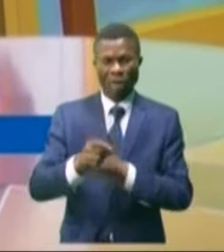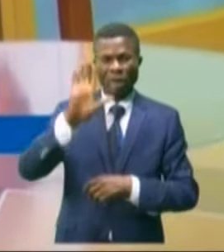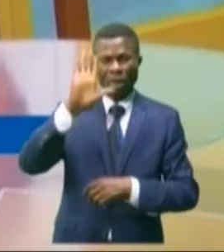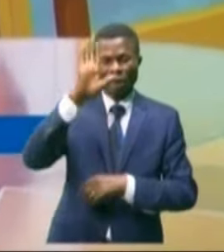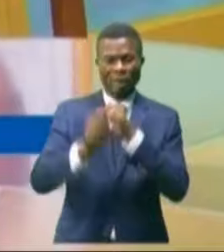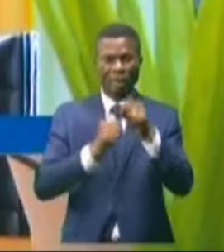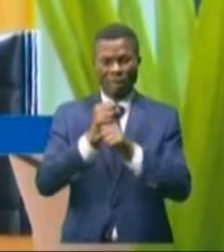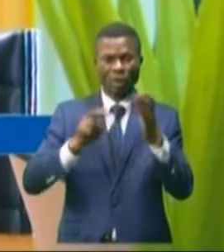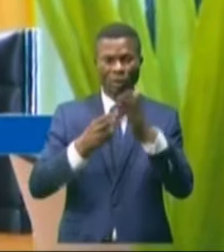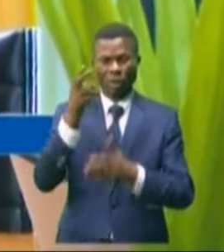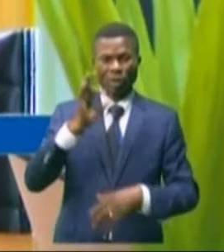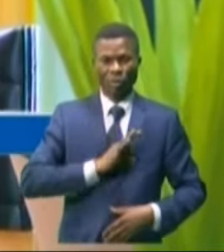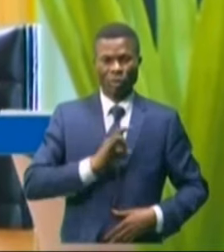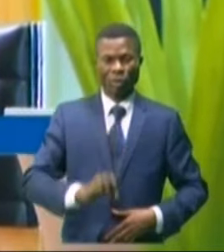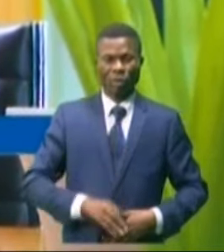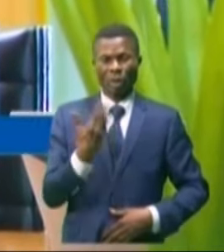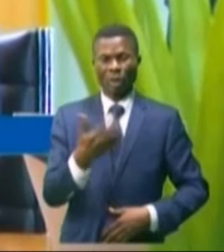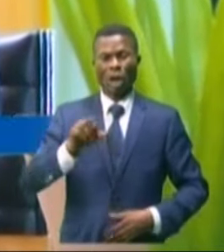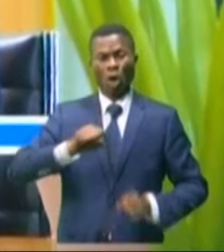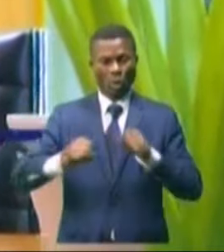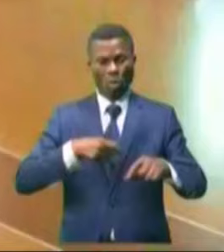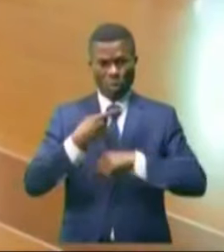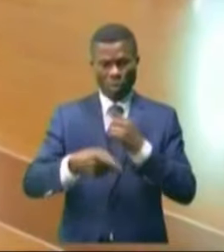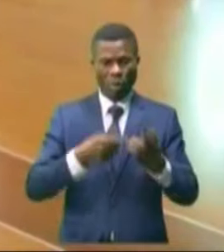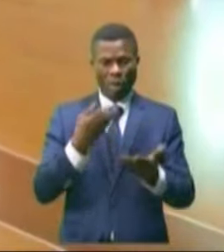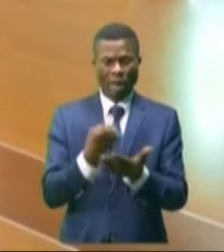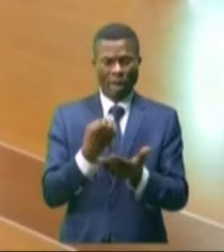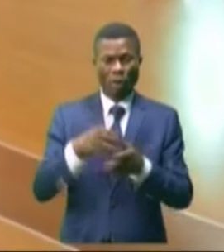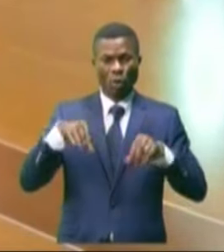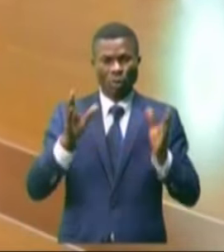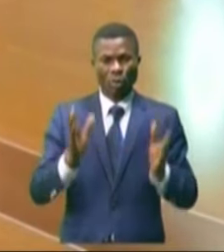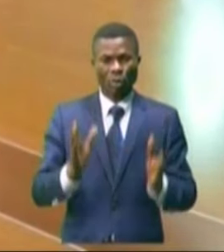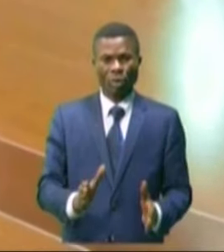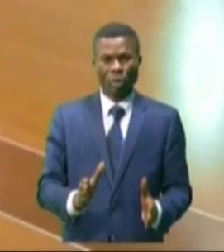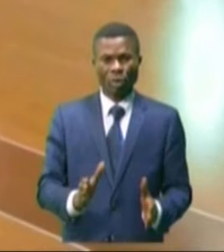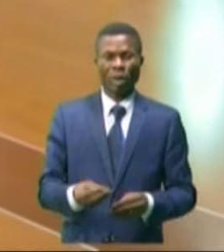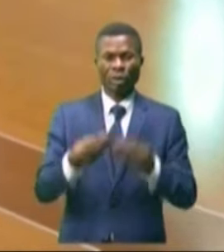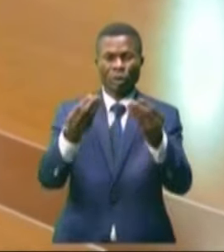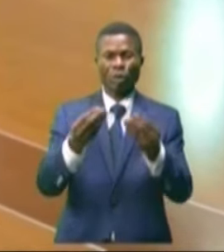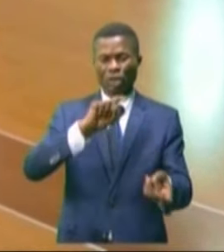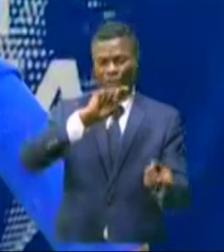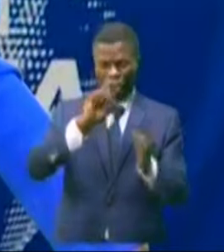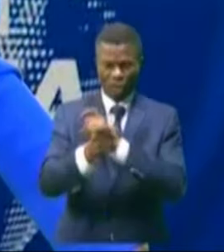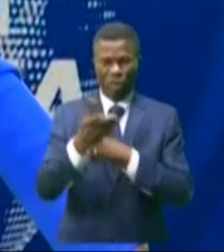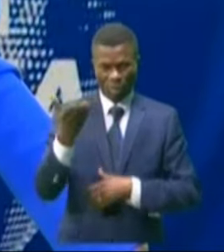Félix Tshisekedi, les choses bougent déjà à l'économie congolaise pour apporter le changement.